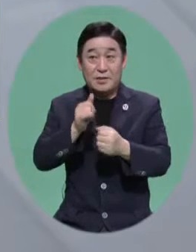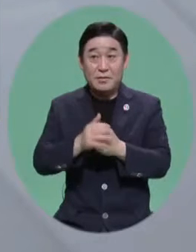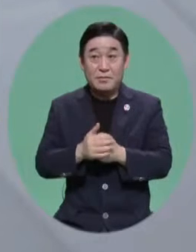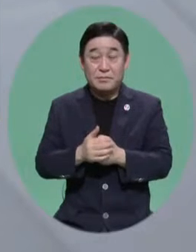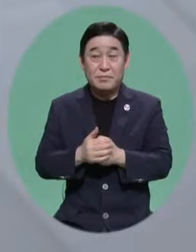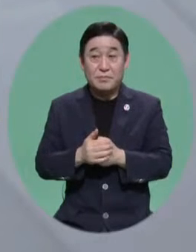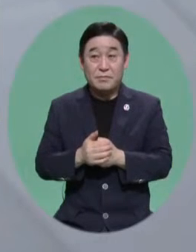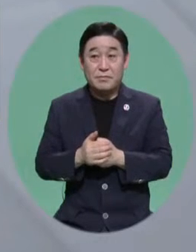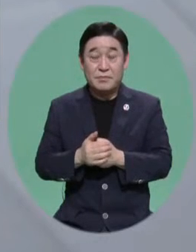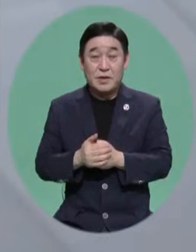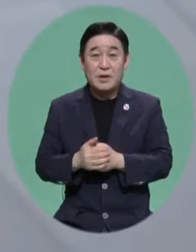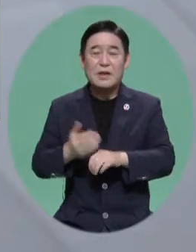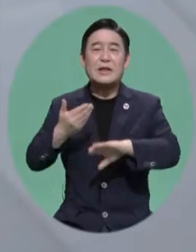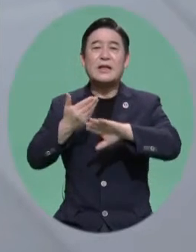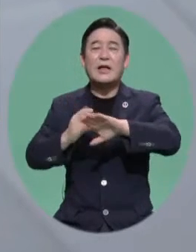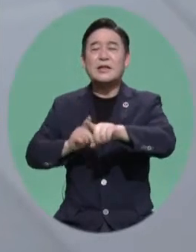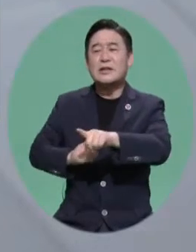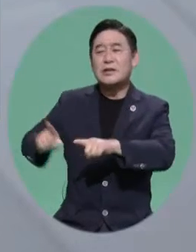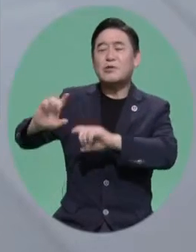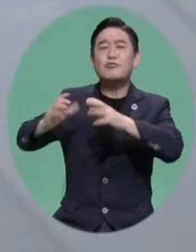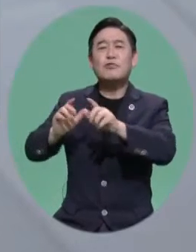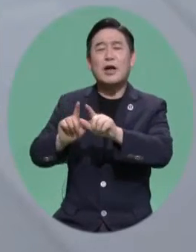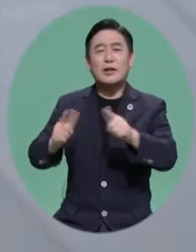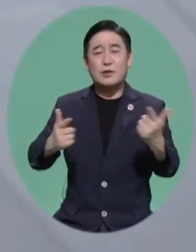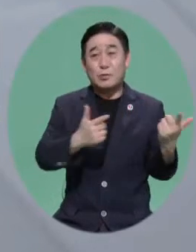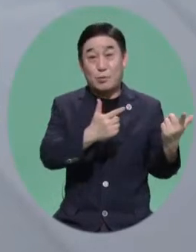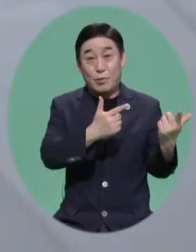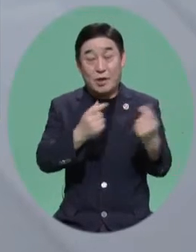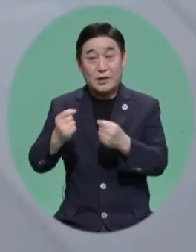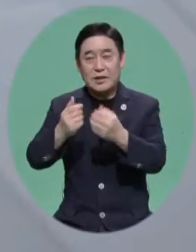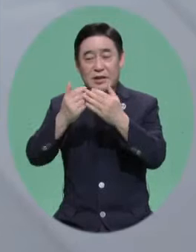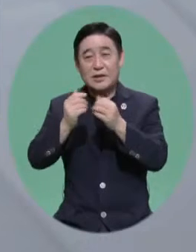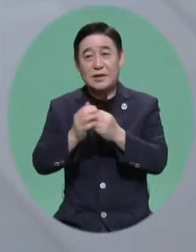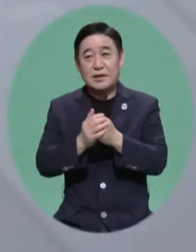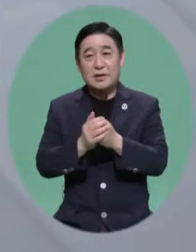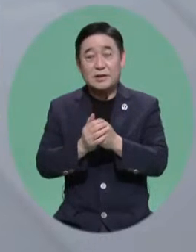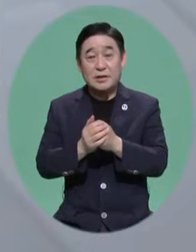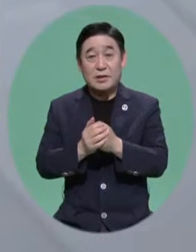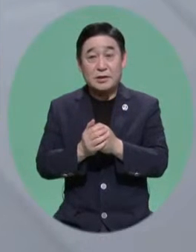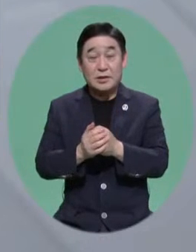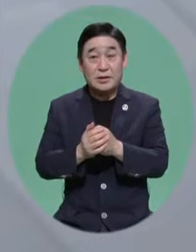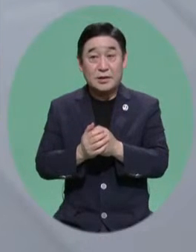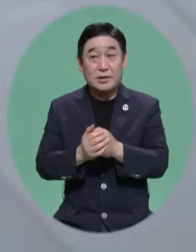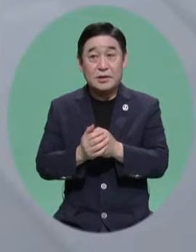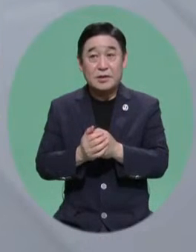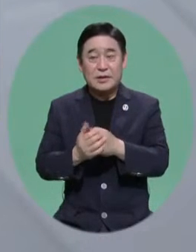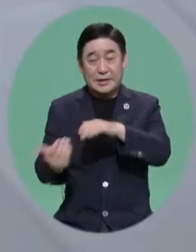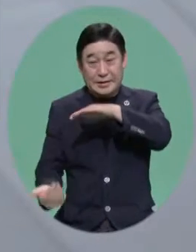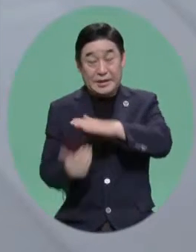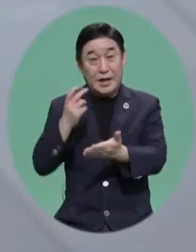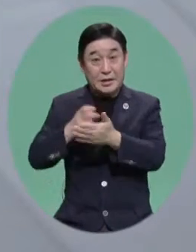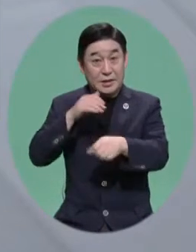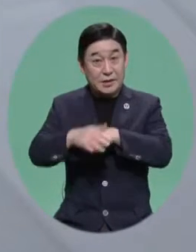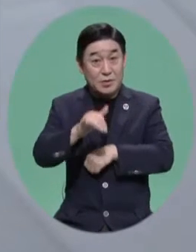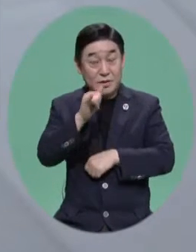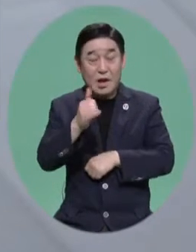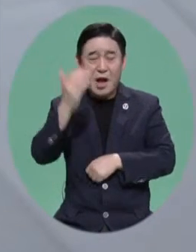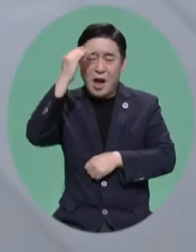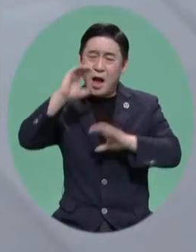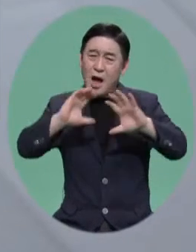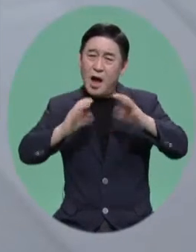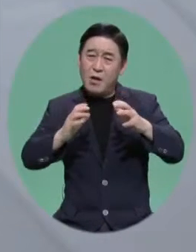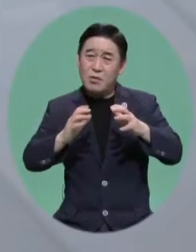머리가 보네요 이렇게 선진 국가에서 다 그 무상의료 개념들 수 이렇게 하고 있습니다 이제 우리나라가 어